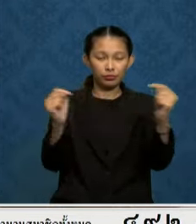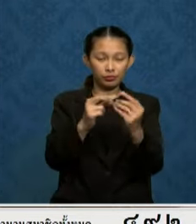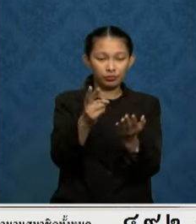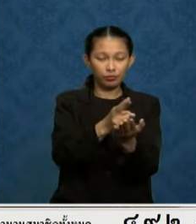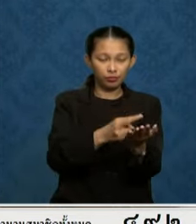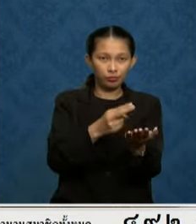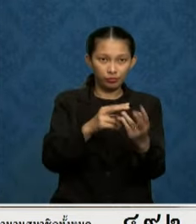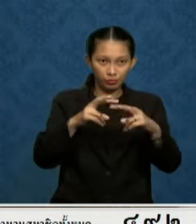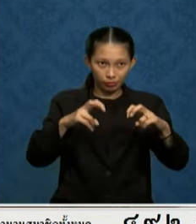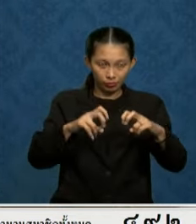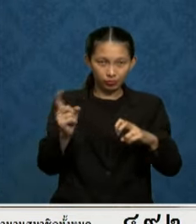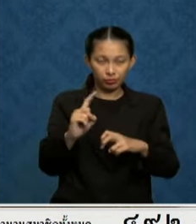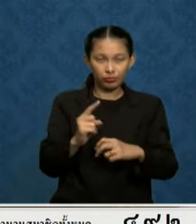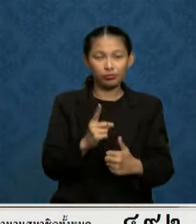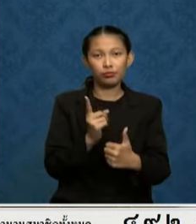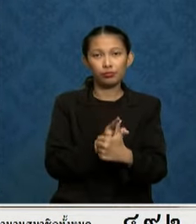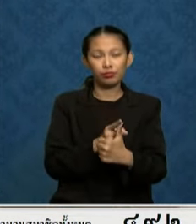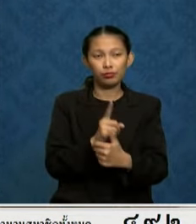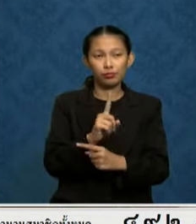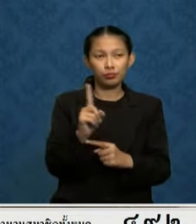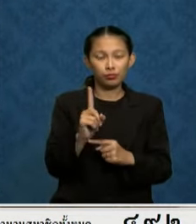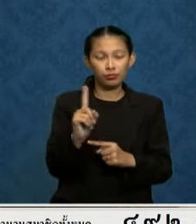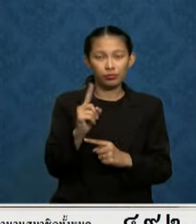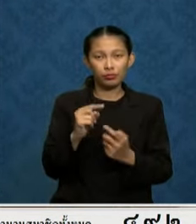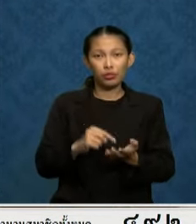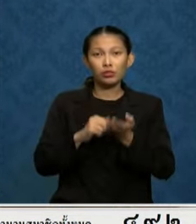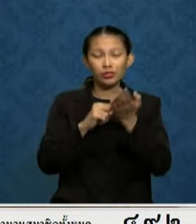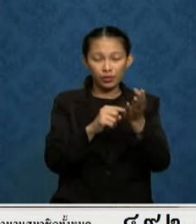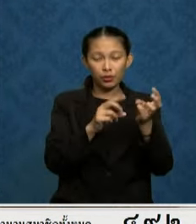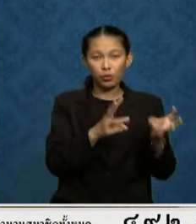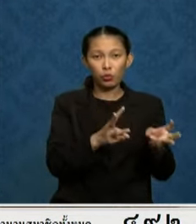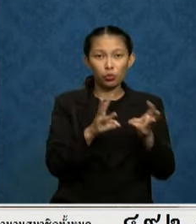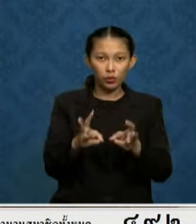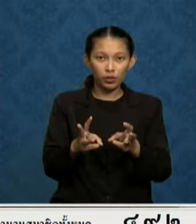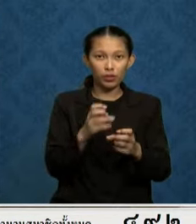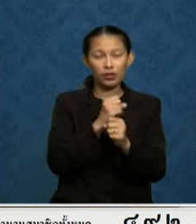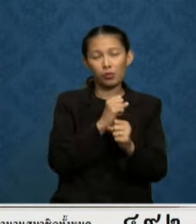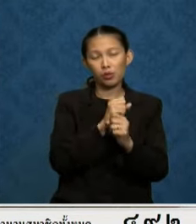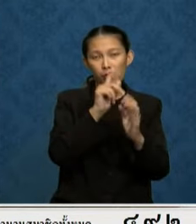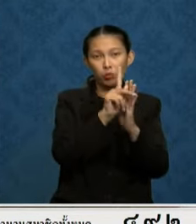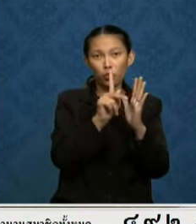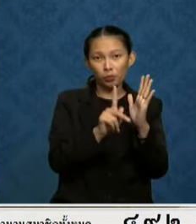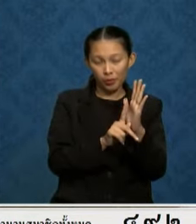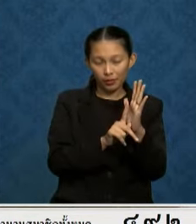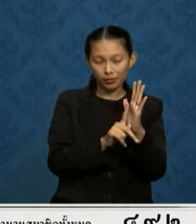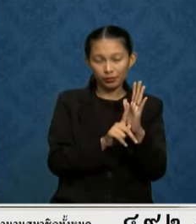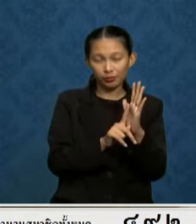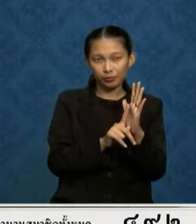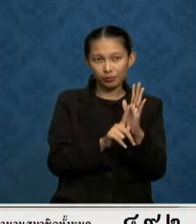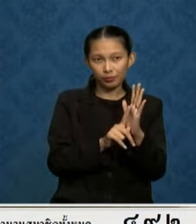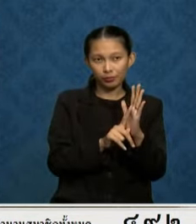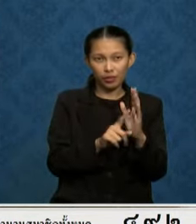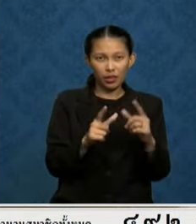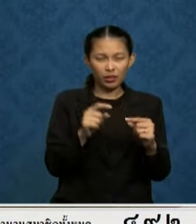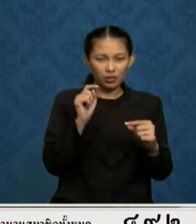งานผลการศึกษาก็คือนึงการการเซENEURแนวทางการตรากฎหมายซึ่คตรีที่จะอยู่ในขาย